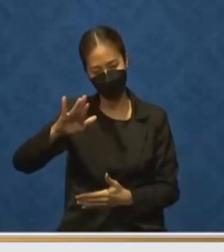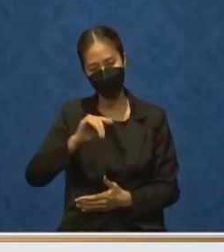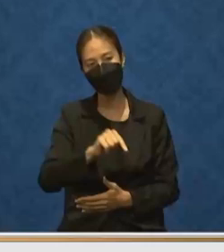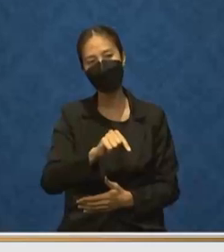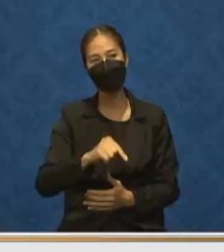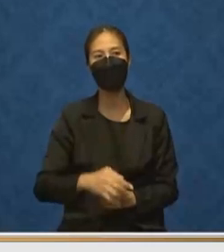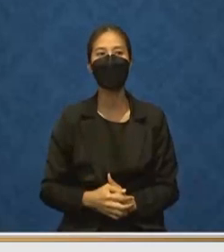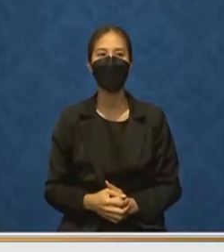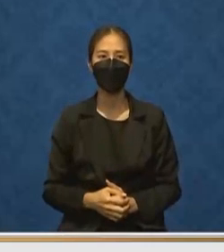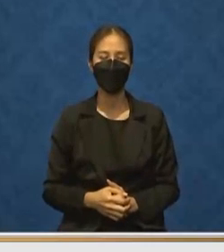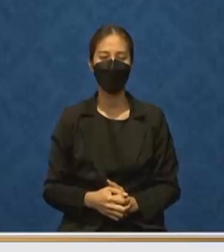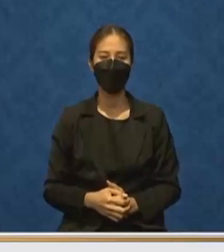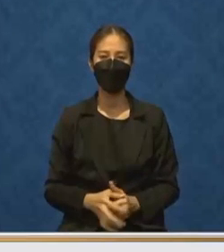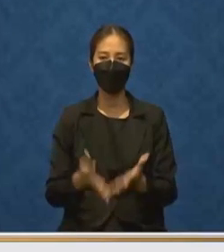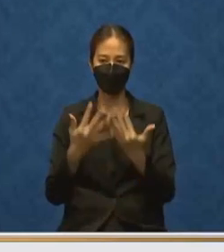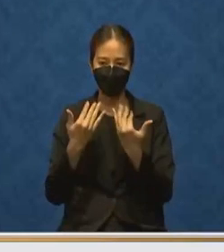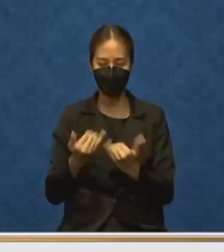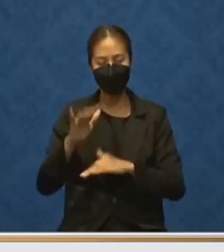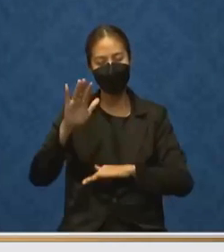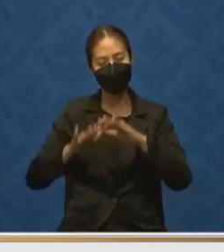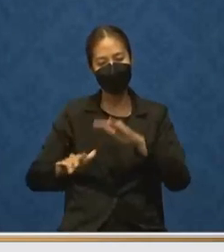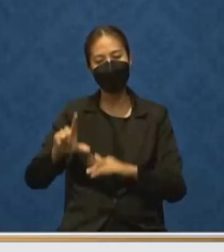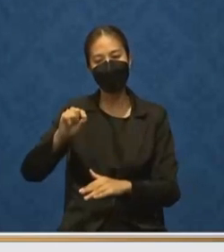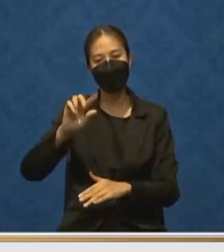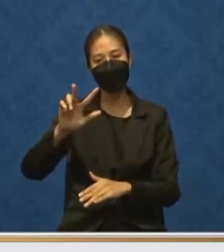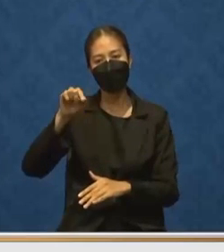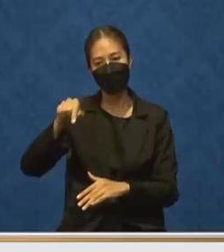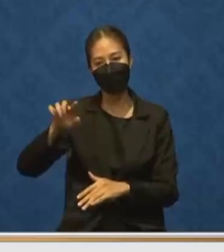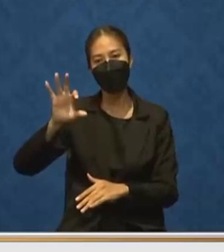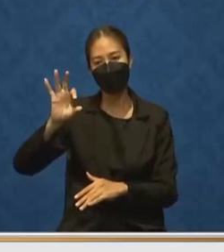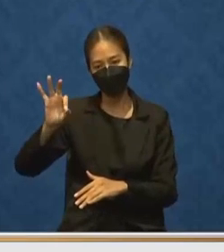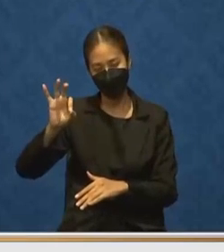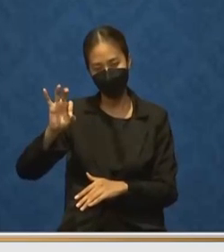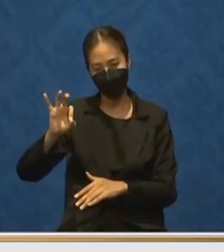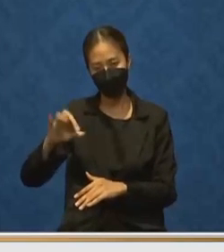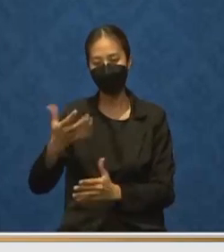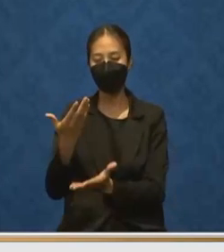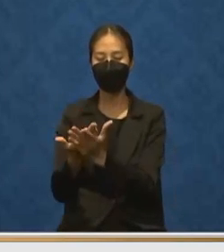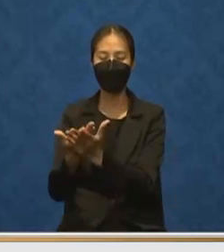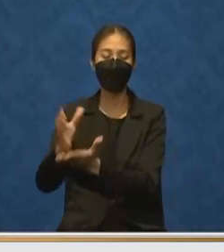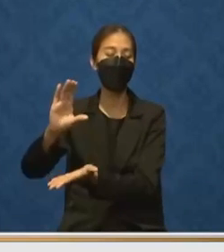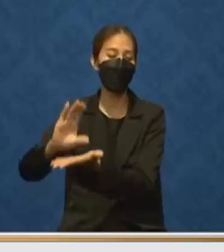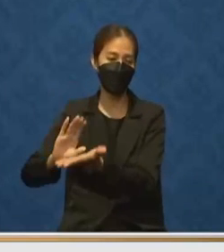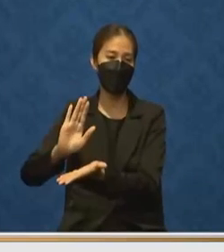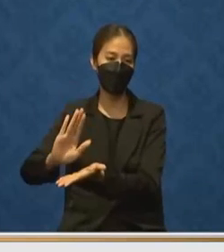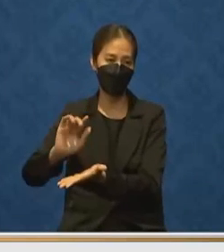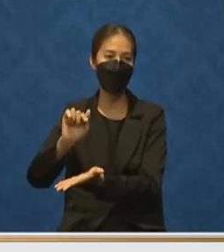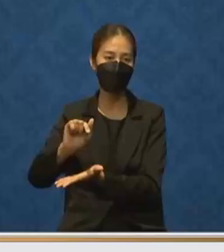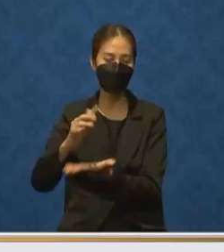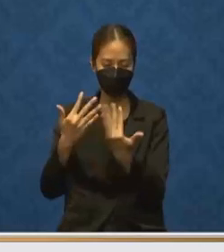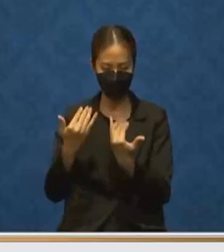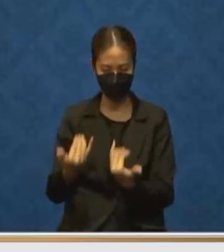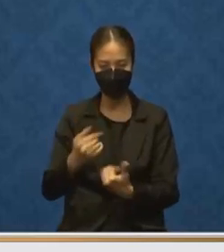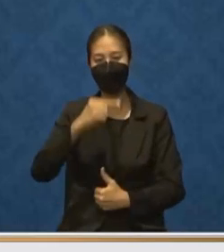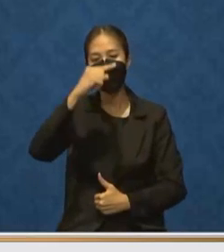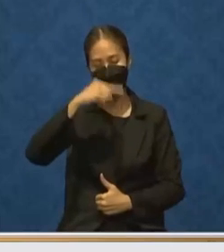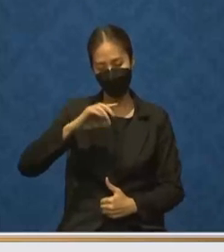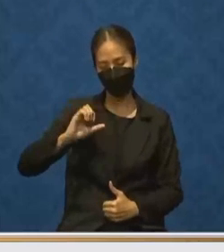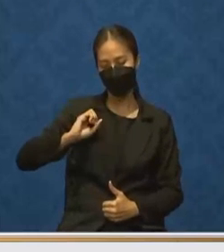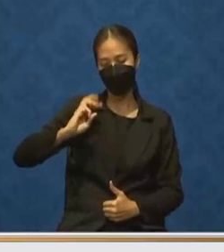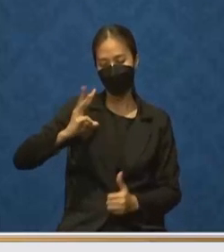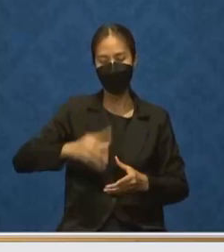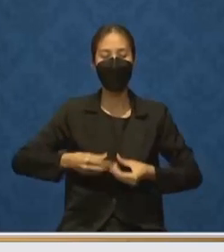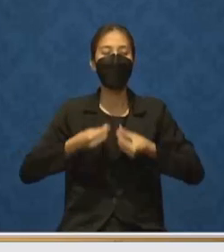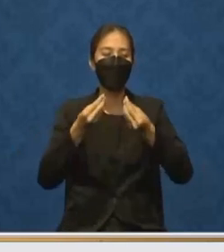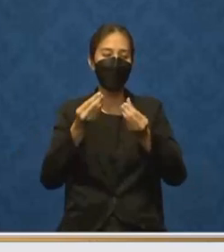759,861.3 ล้านบาทคิดเป็นร้อยละ 23.9 ของวงเงินงบประมาณเพื่อให้คนไทยได้รับสวัสดิการพื้นฐานอย่างทั่วถึงและเป็นธรร